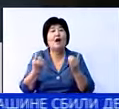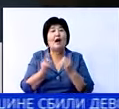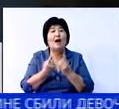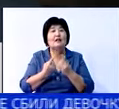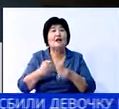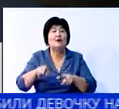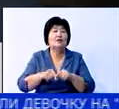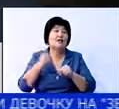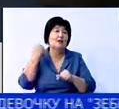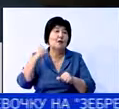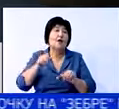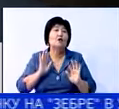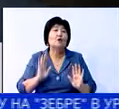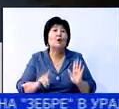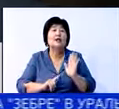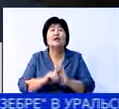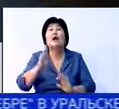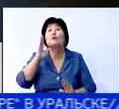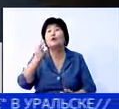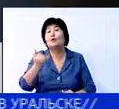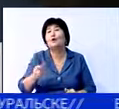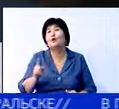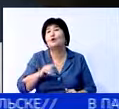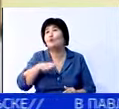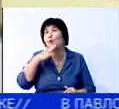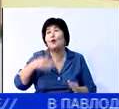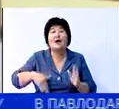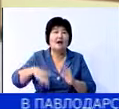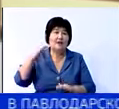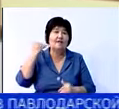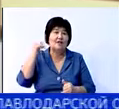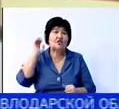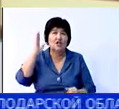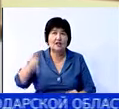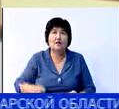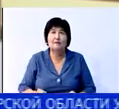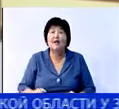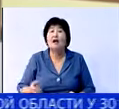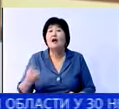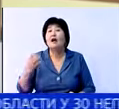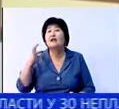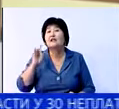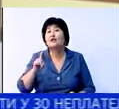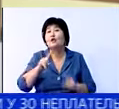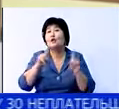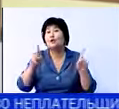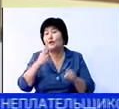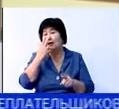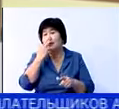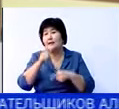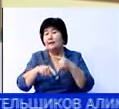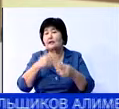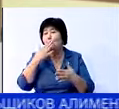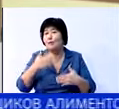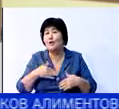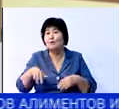с победами. Это только начало. Впереди их ждут новые вершины. «Сыр Жолдоздары» уже стал традицией и давно